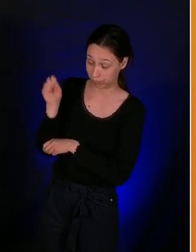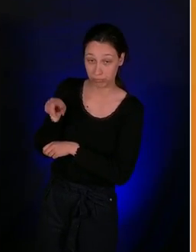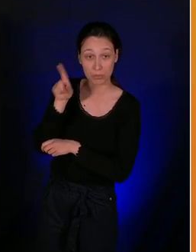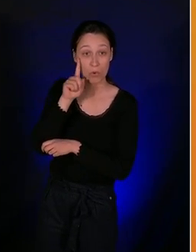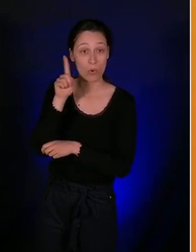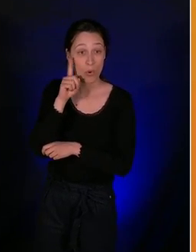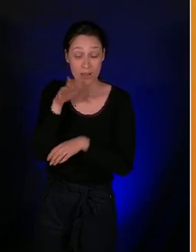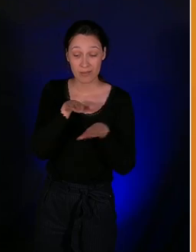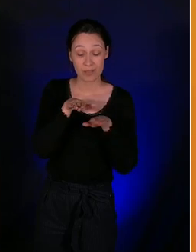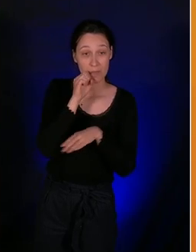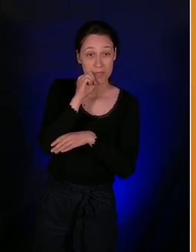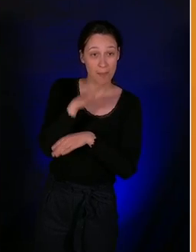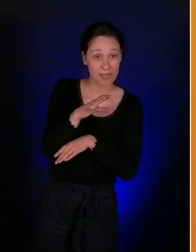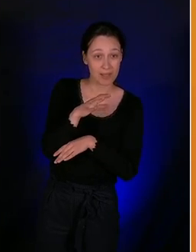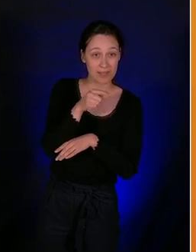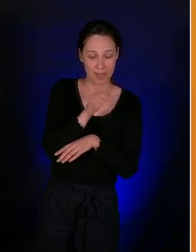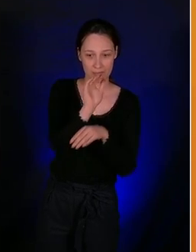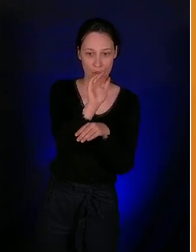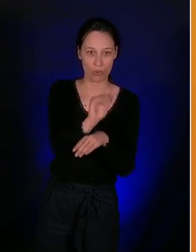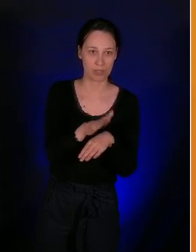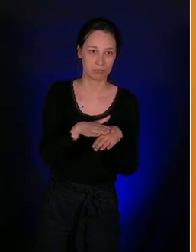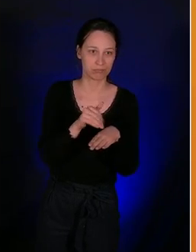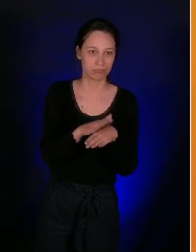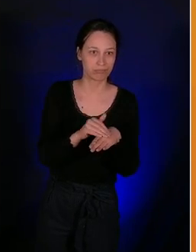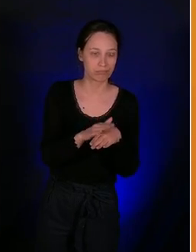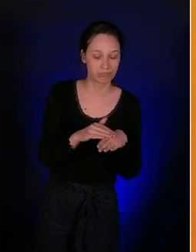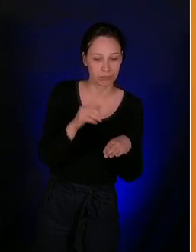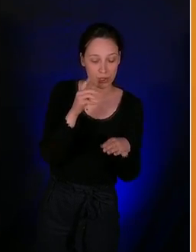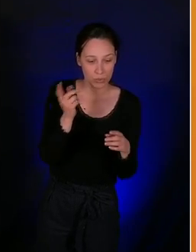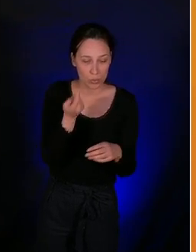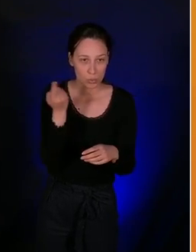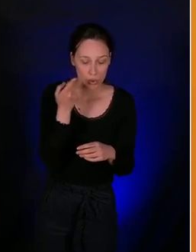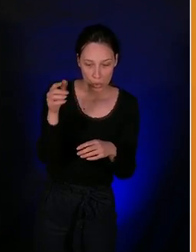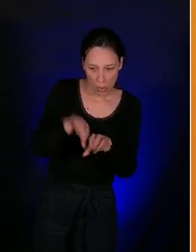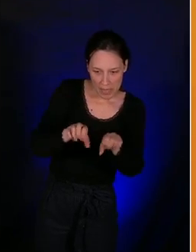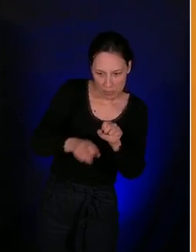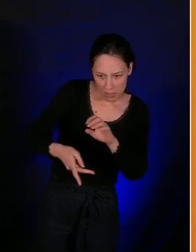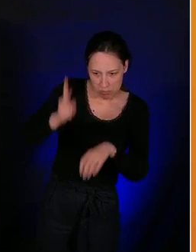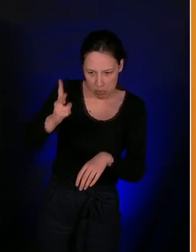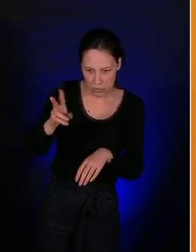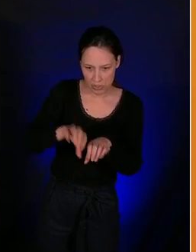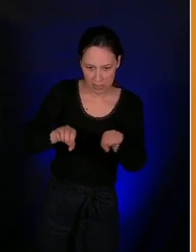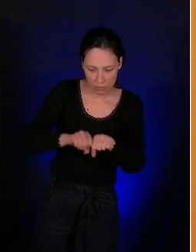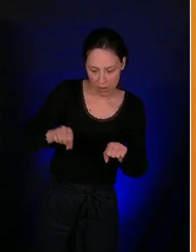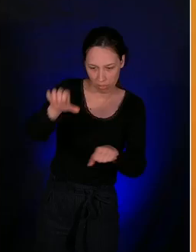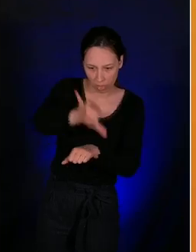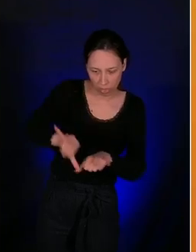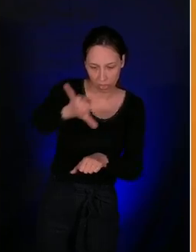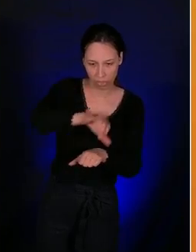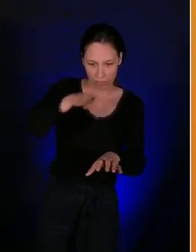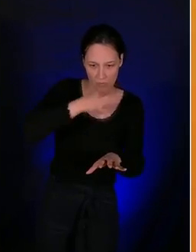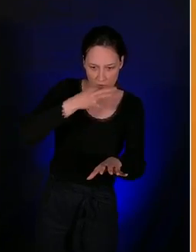en toute conscience, d'accumuler toujours plus, d'exploiter toujours plus, de détruire les milieux naturels, la